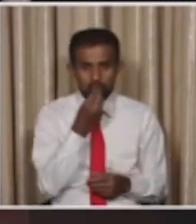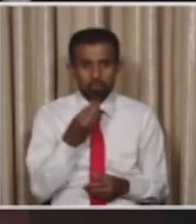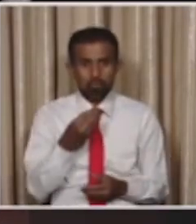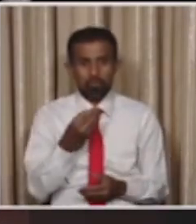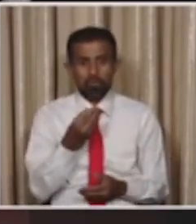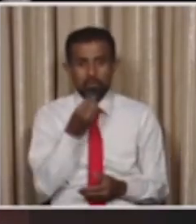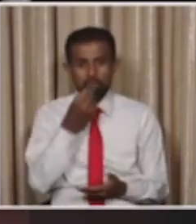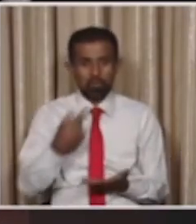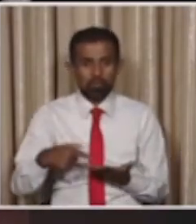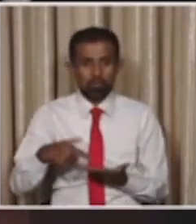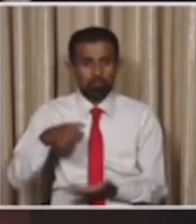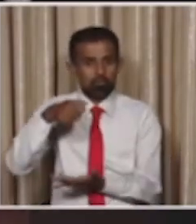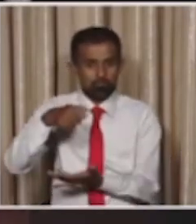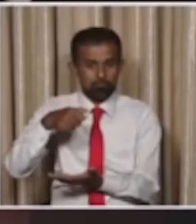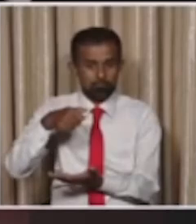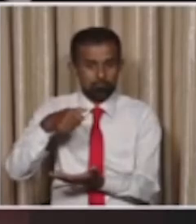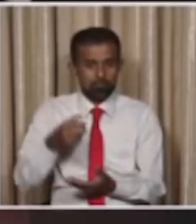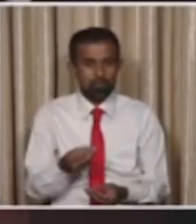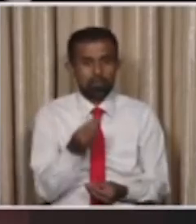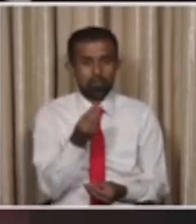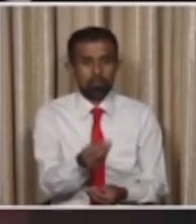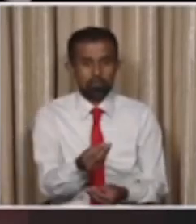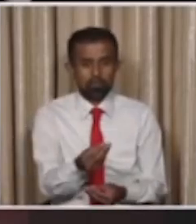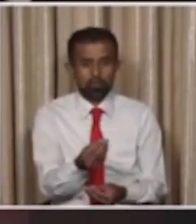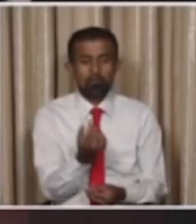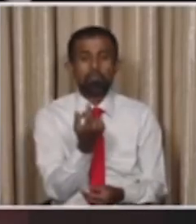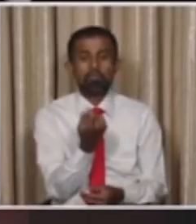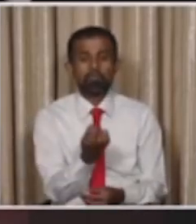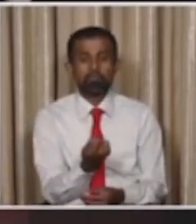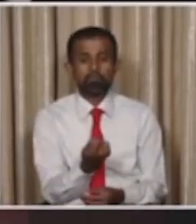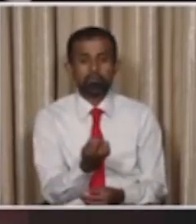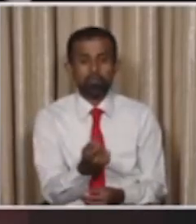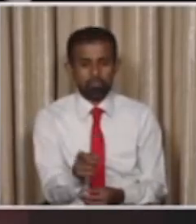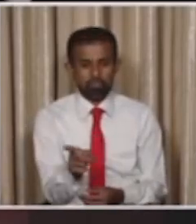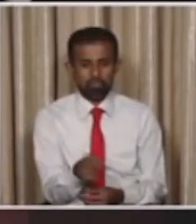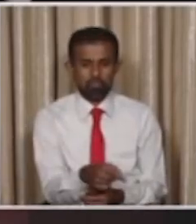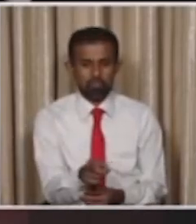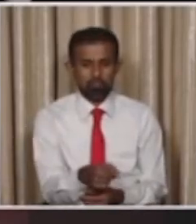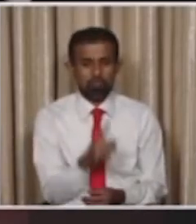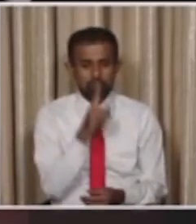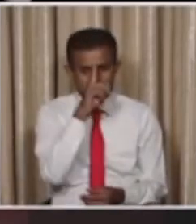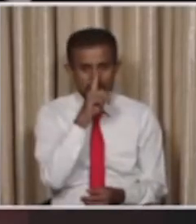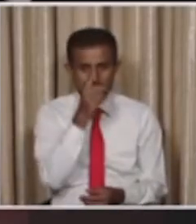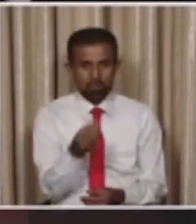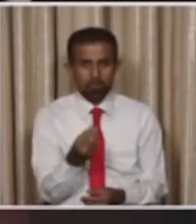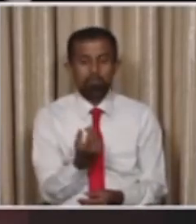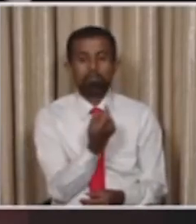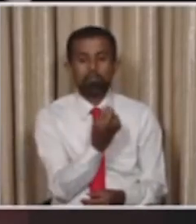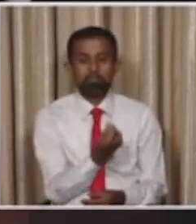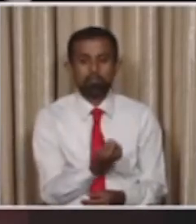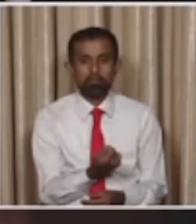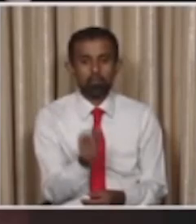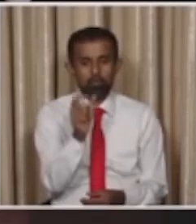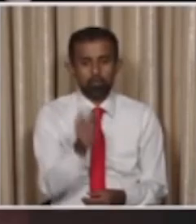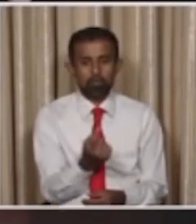සලාකවලට ලබා දෙන ඒ මුදල, ඒ දෛනිකව සහ සතිපතා ලබා දෙන මුදල ඔබතුමා